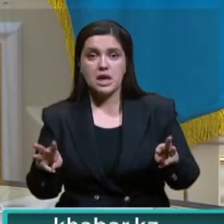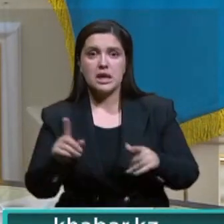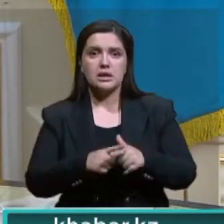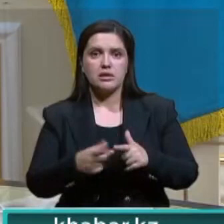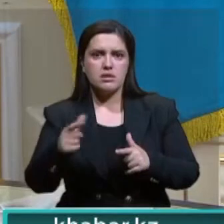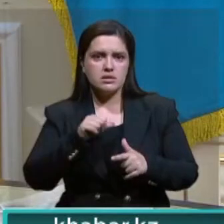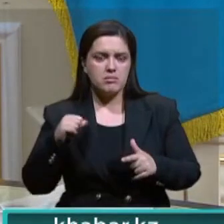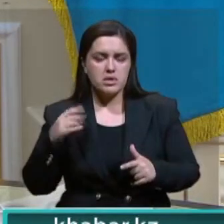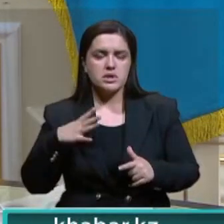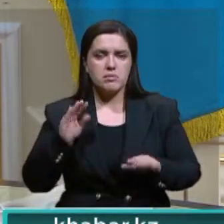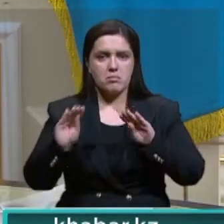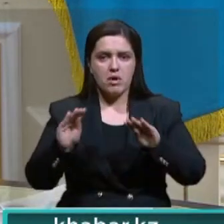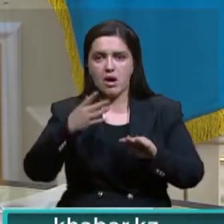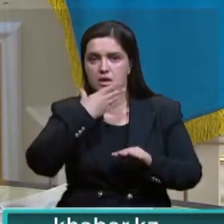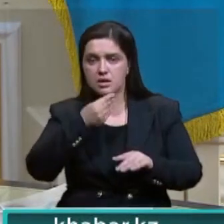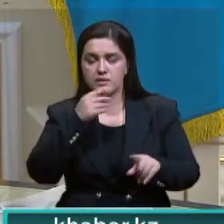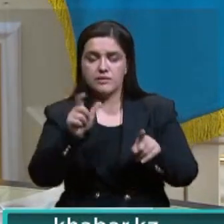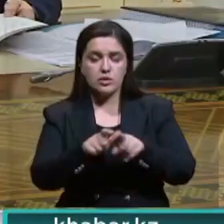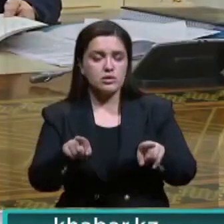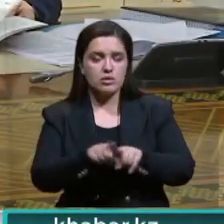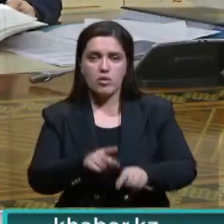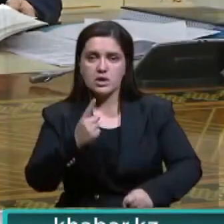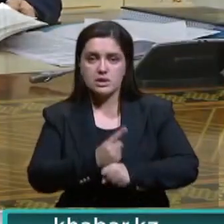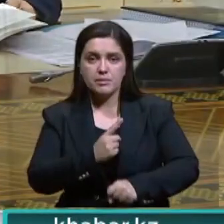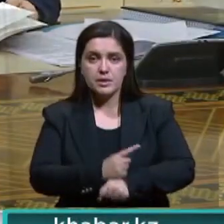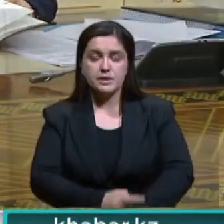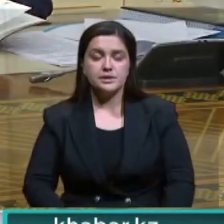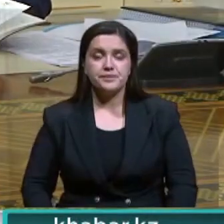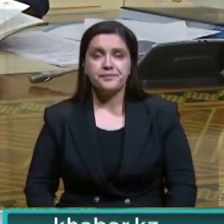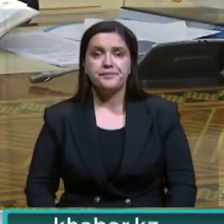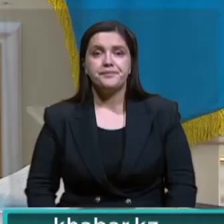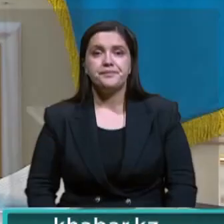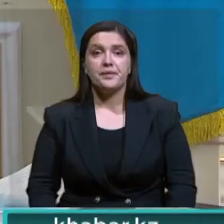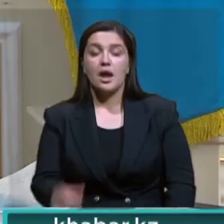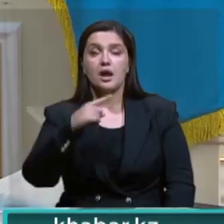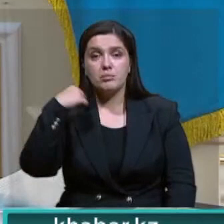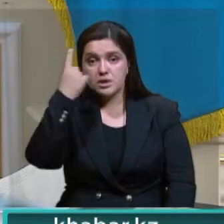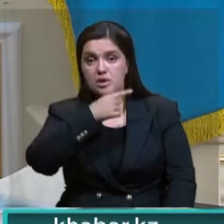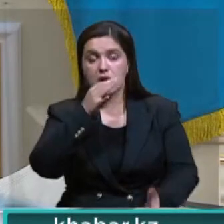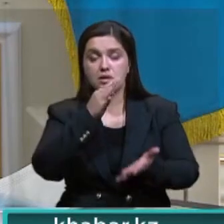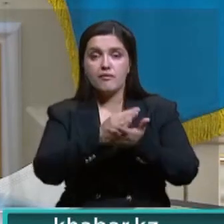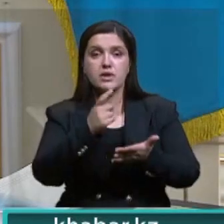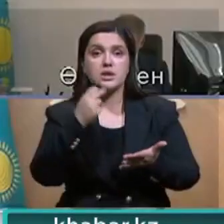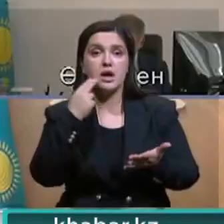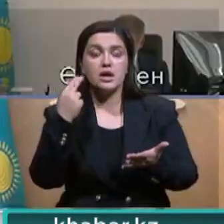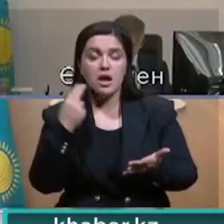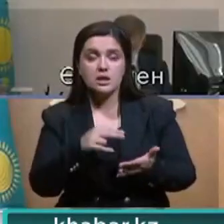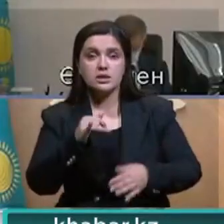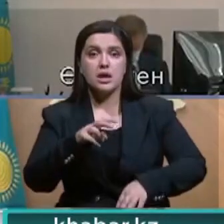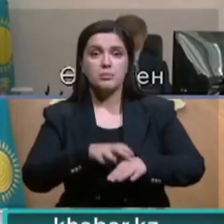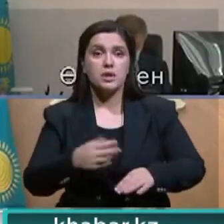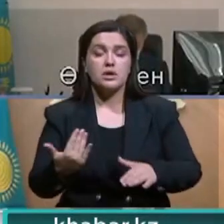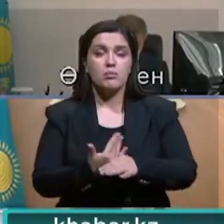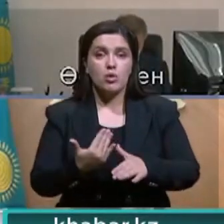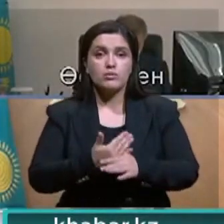приукрасить ситуацию. Такая ситуация недопустима. Как и прежде, персональная ответственность за качество и доступность медпомощи в